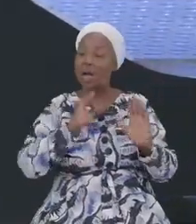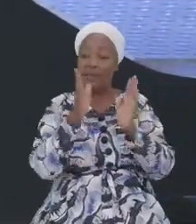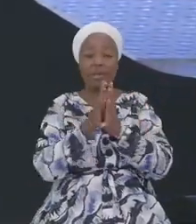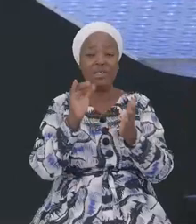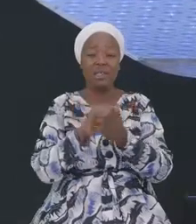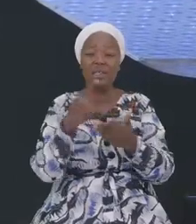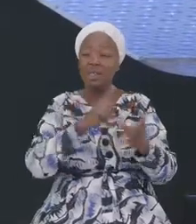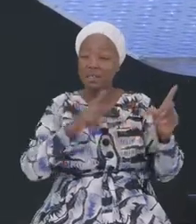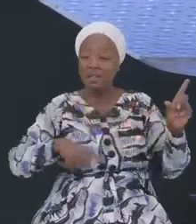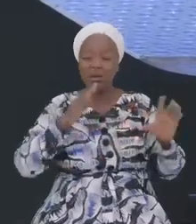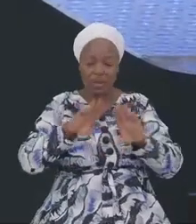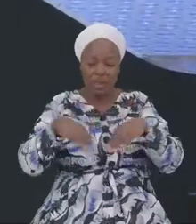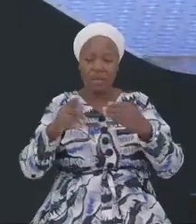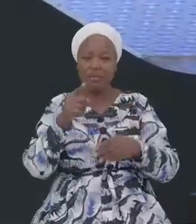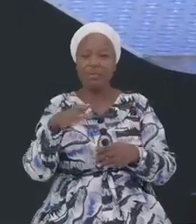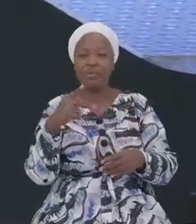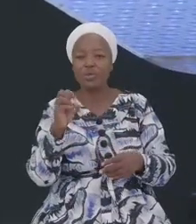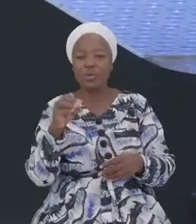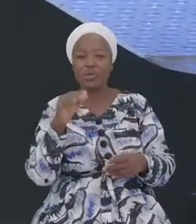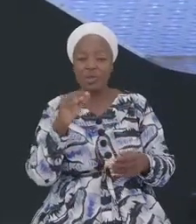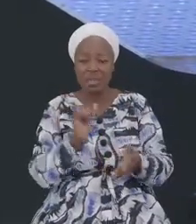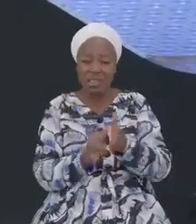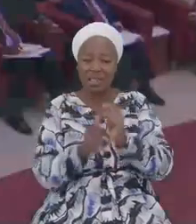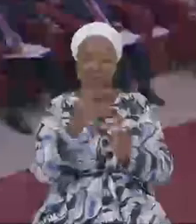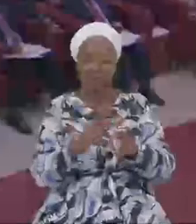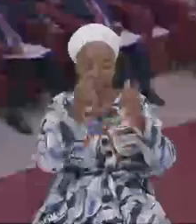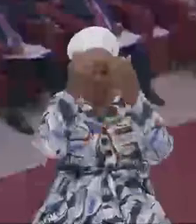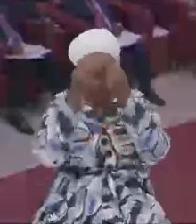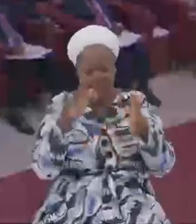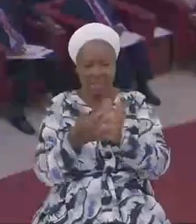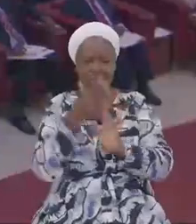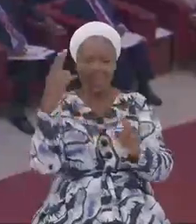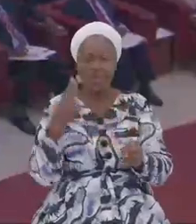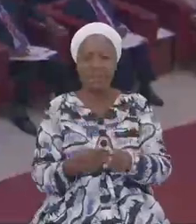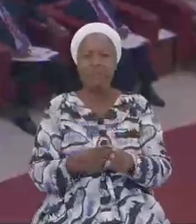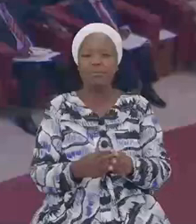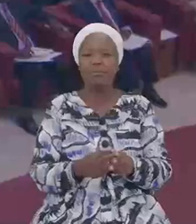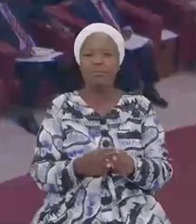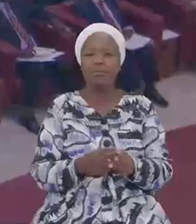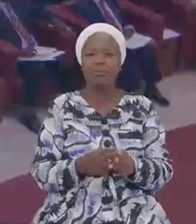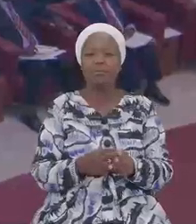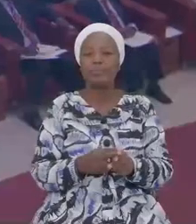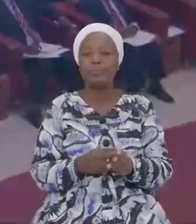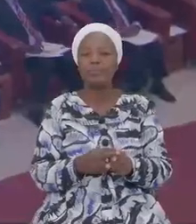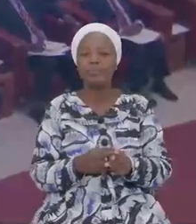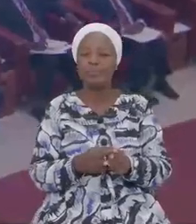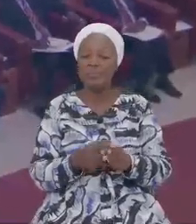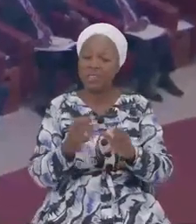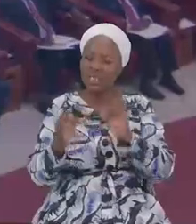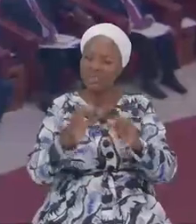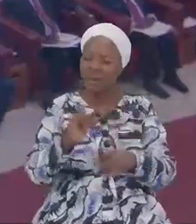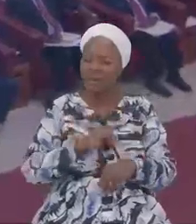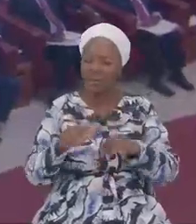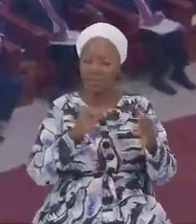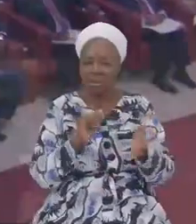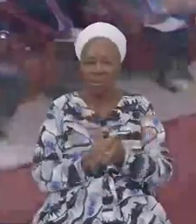le Seigneur vous donne une telle obéissance au nom de Jésus. Si je le fais,